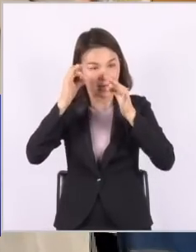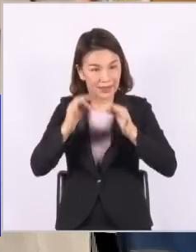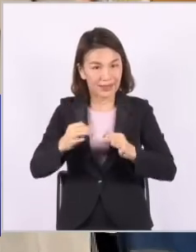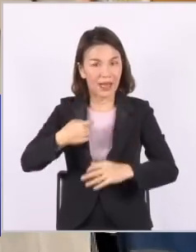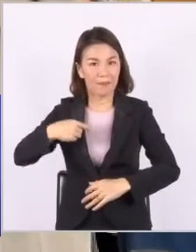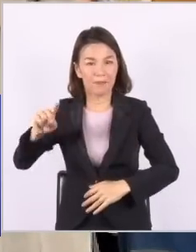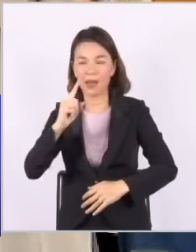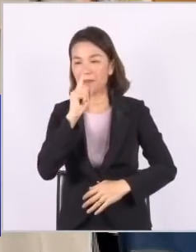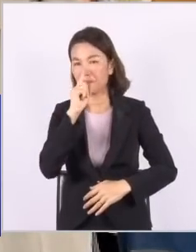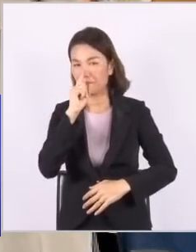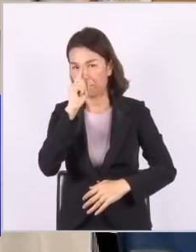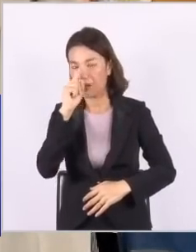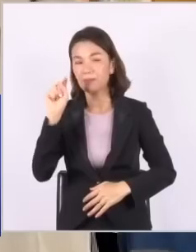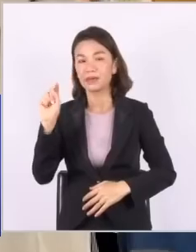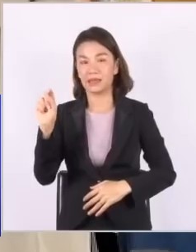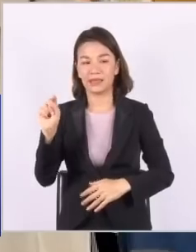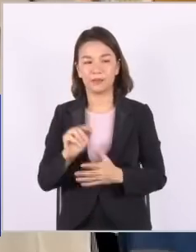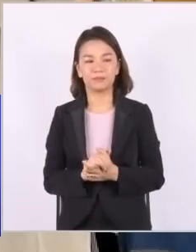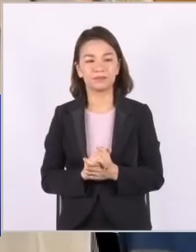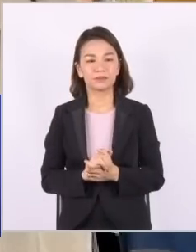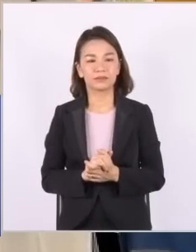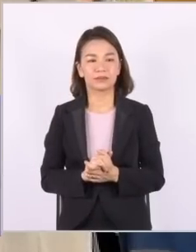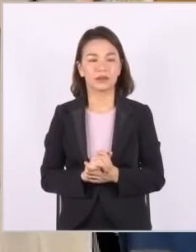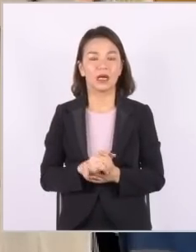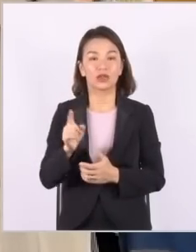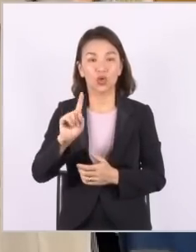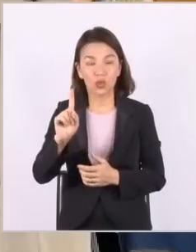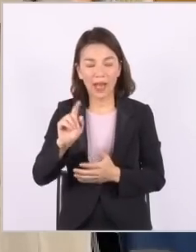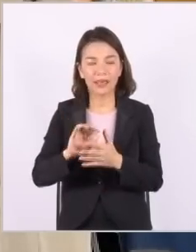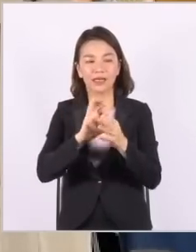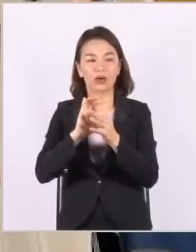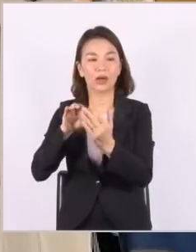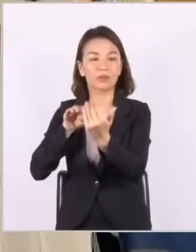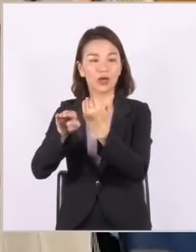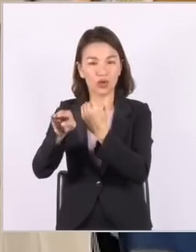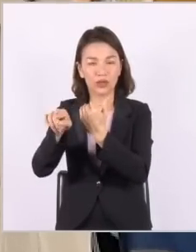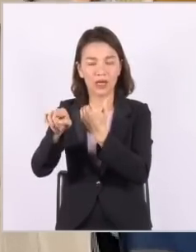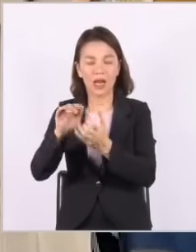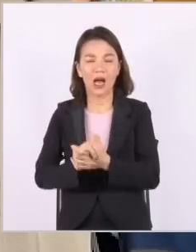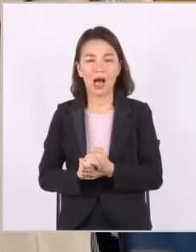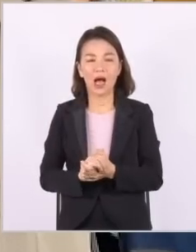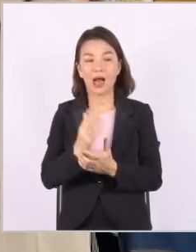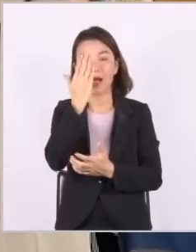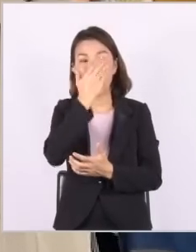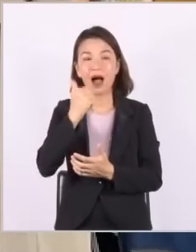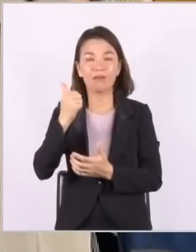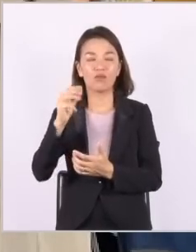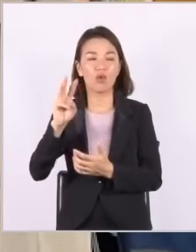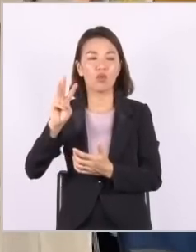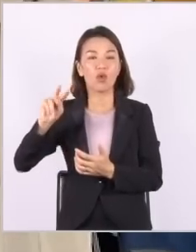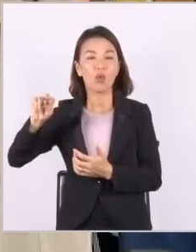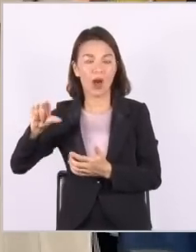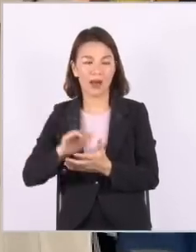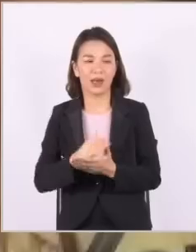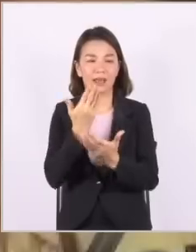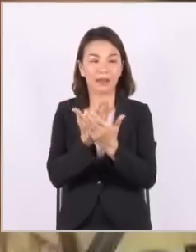ที่คลินิกชื่อดังที่ไหนเขาบอกว่าอยู่ที่ย่านงามวงวานราคาเท่าไหร่36,000อ่ะโอ้36,000นะฮะ